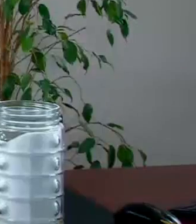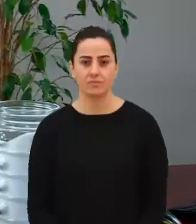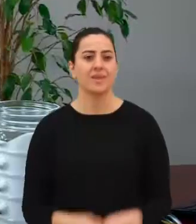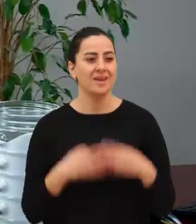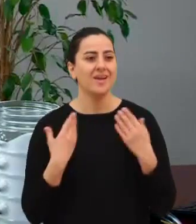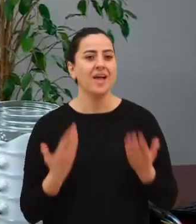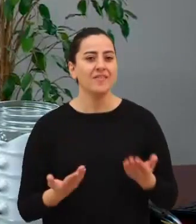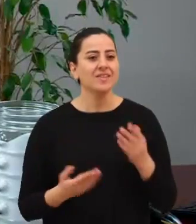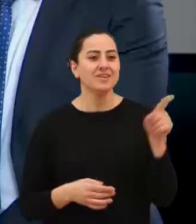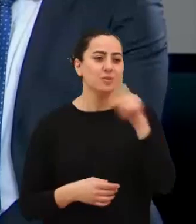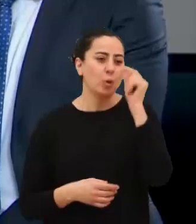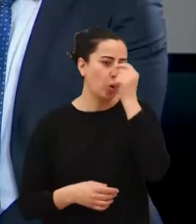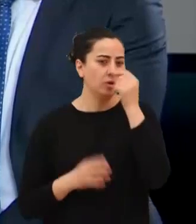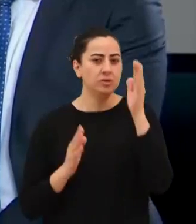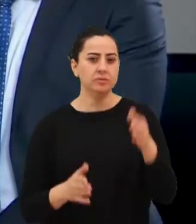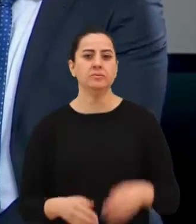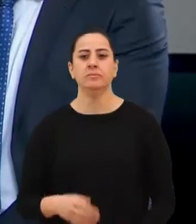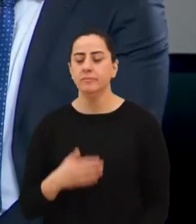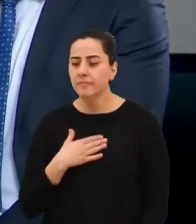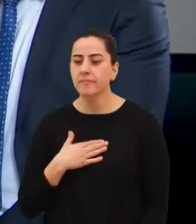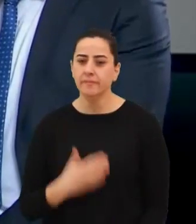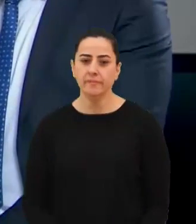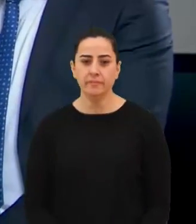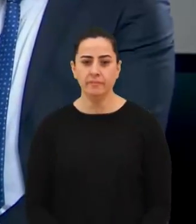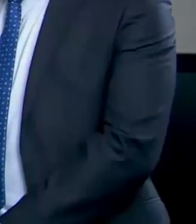Evet, kolay gelsin. Sağ ol.